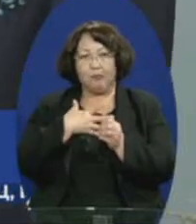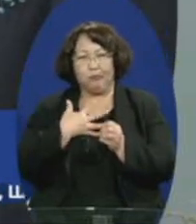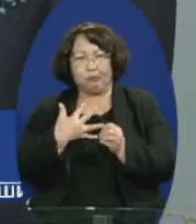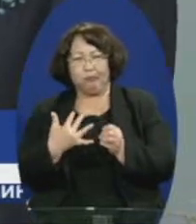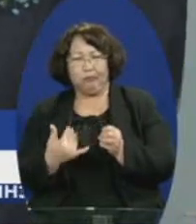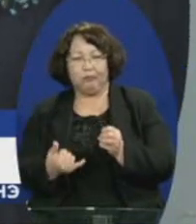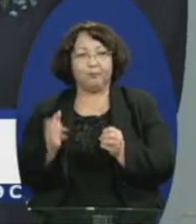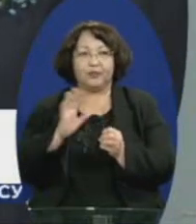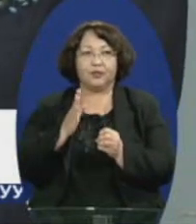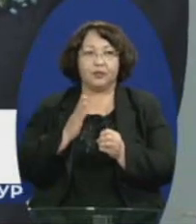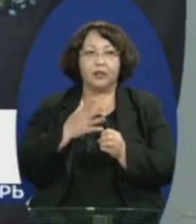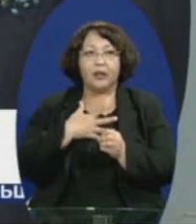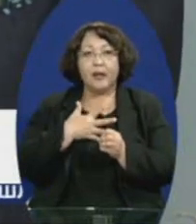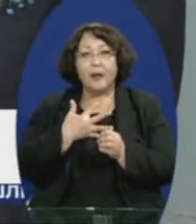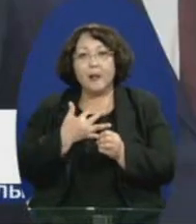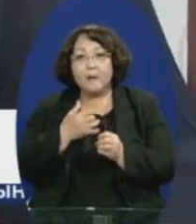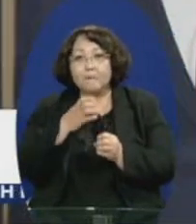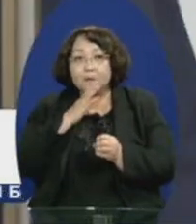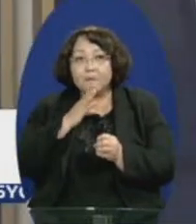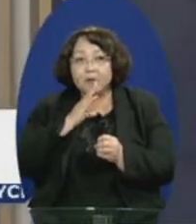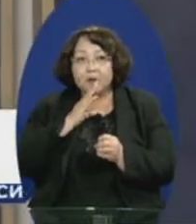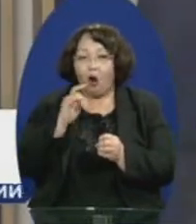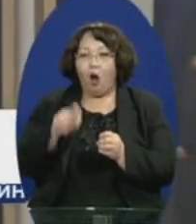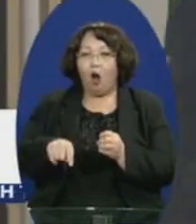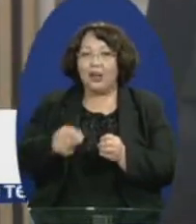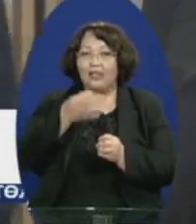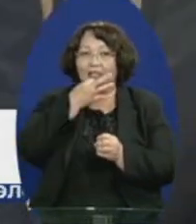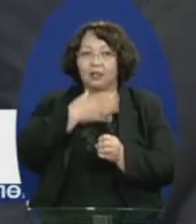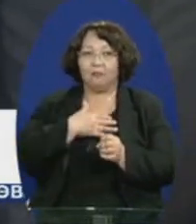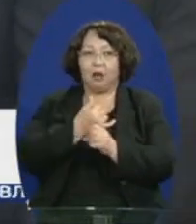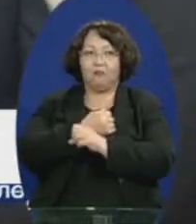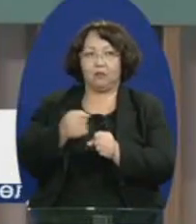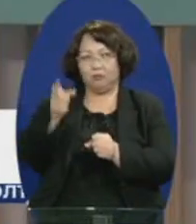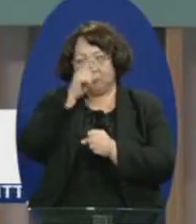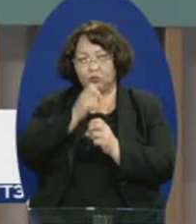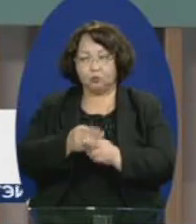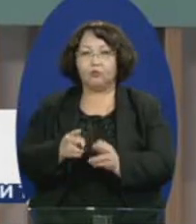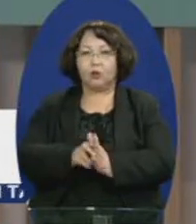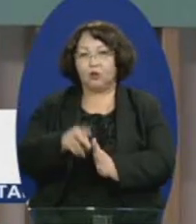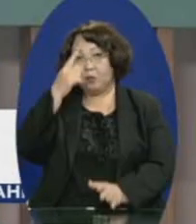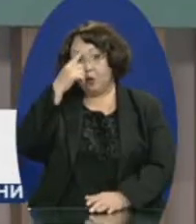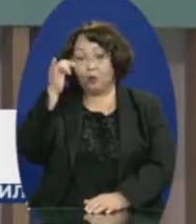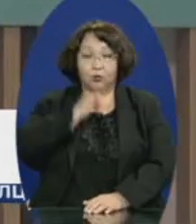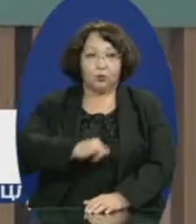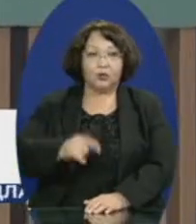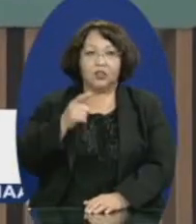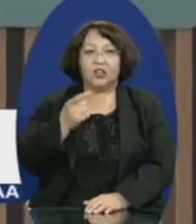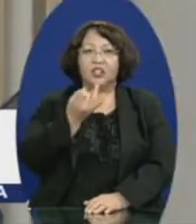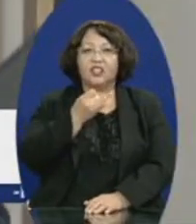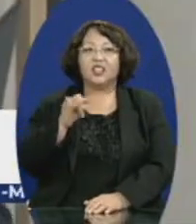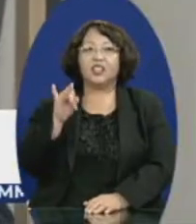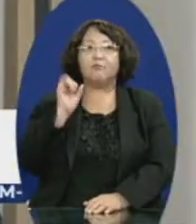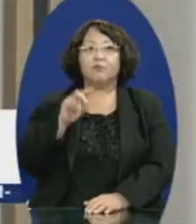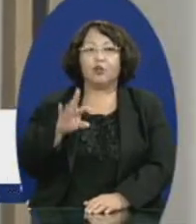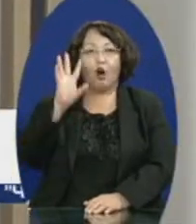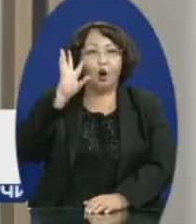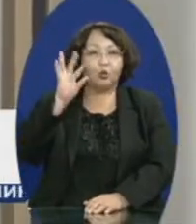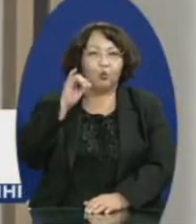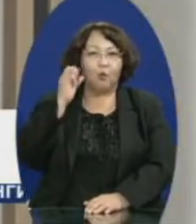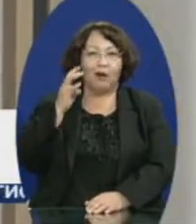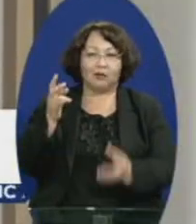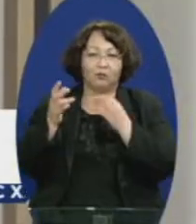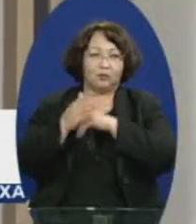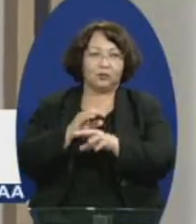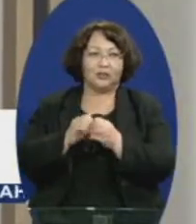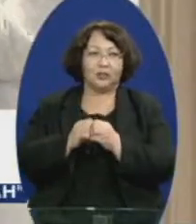үед нэмчлэх бус эрсдэл багтаа үед нэмчлэх боломж бүрдсэн. Харин манай улсад хиймэл оюун ухаан ашиглан 120 минутанд 10 төрлийн